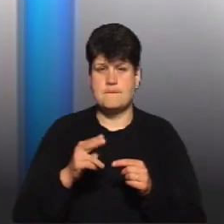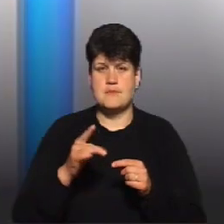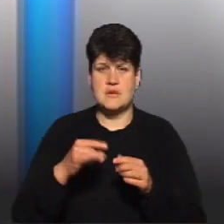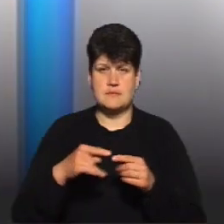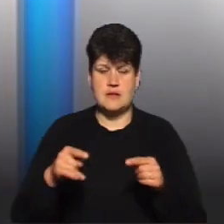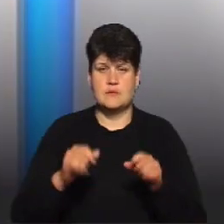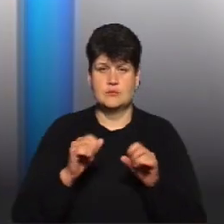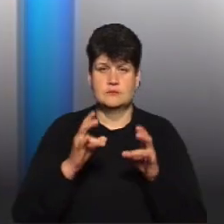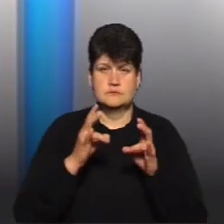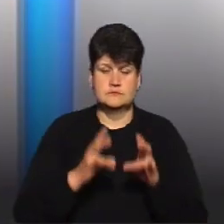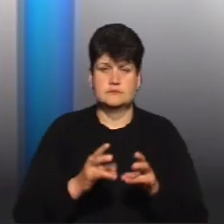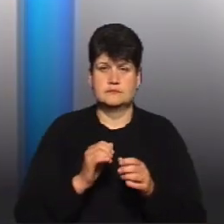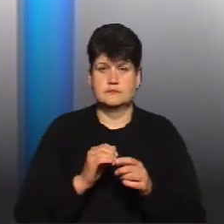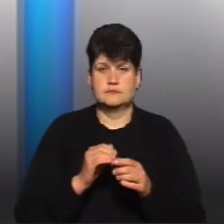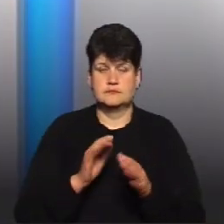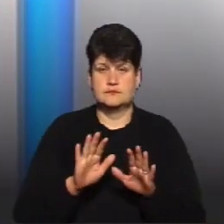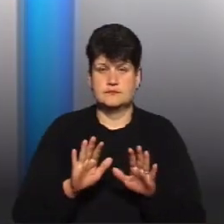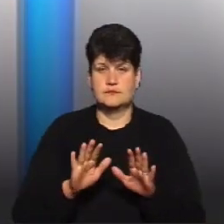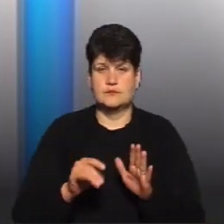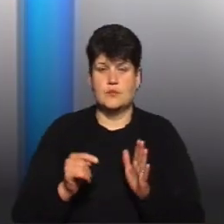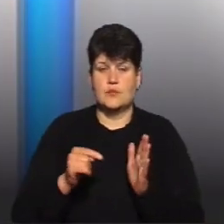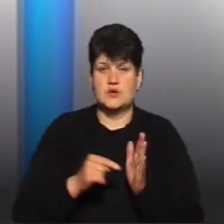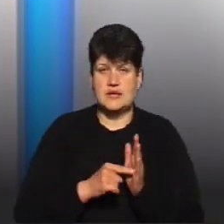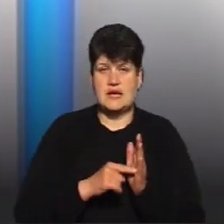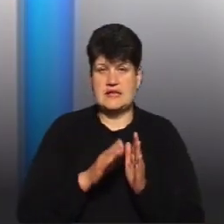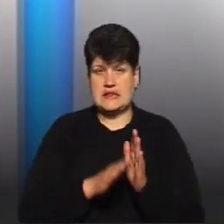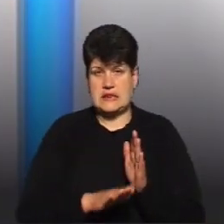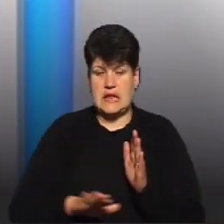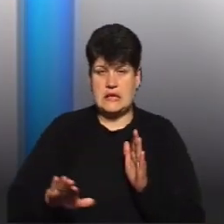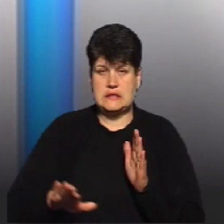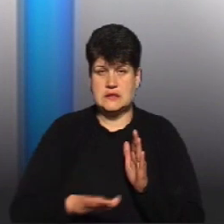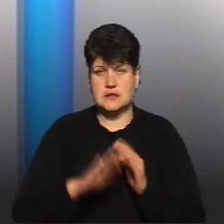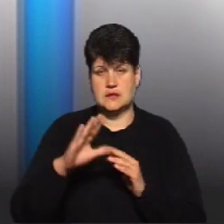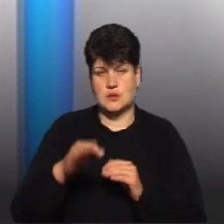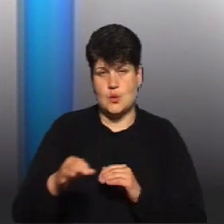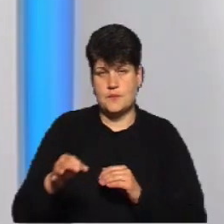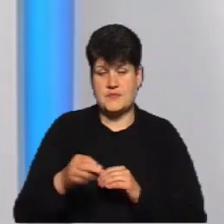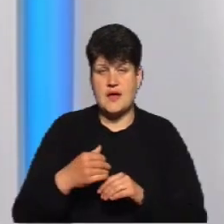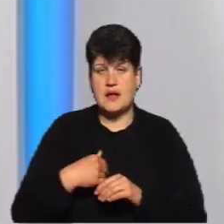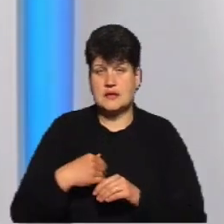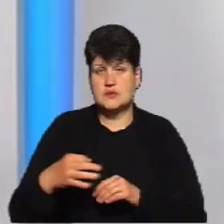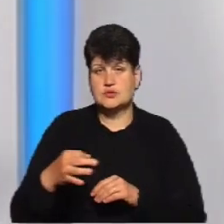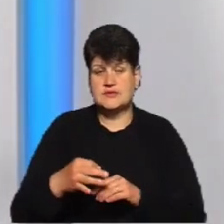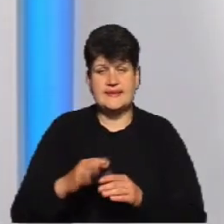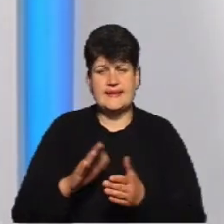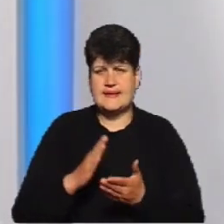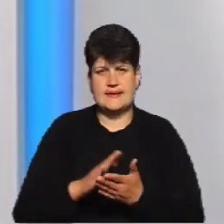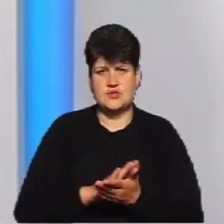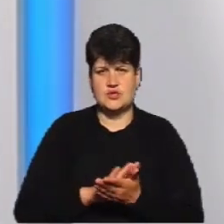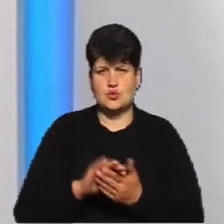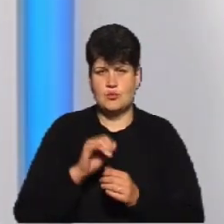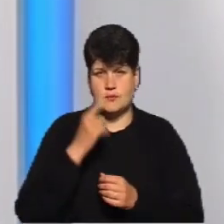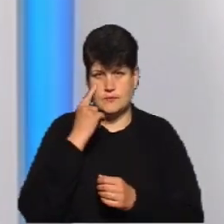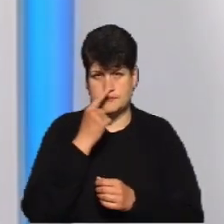травмуватися, трапляються на дні. Водойми, як правило, наші водойми не є достатньо чистими, щоб можна було візуально